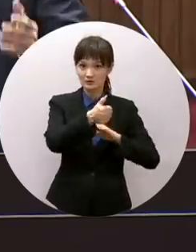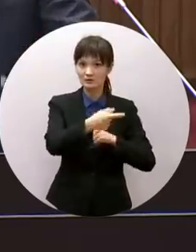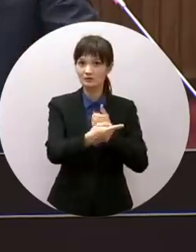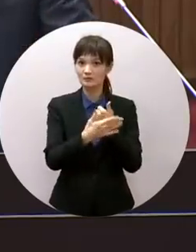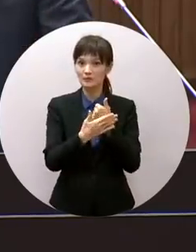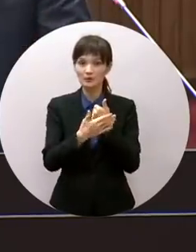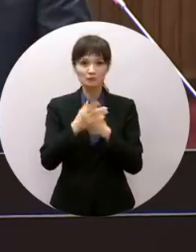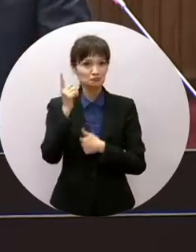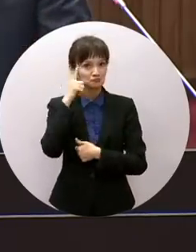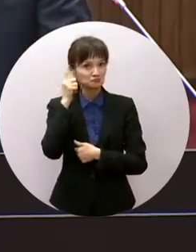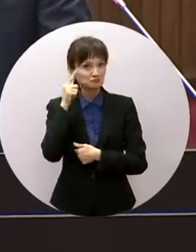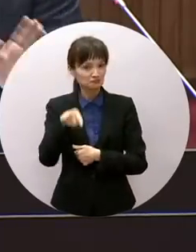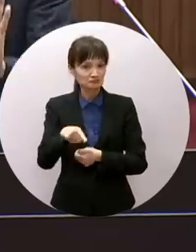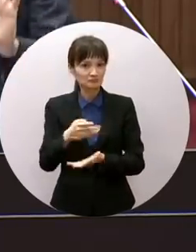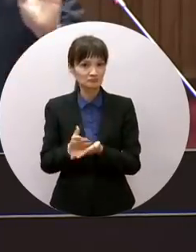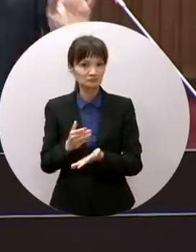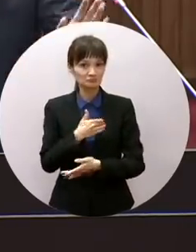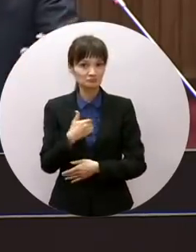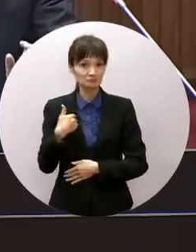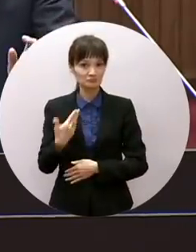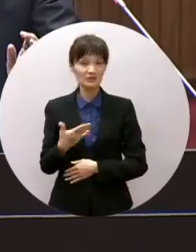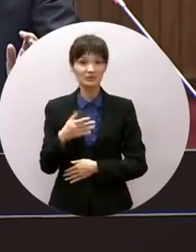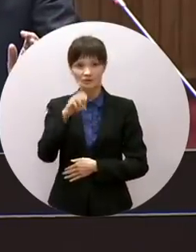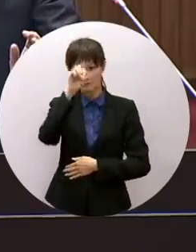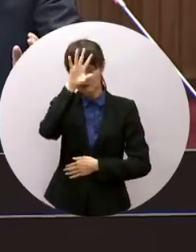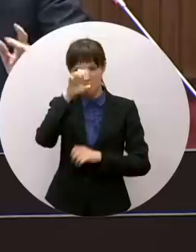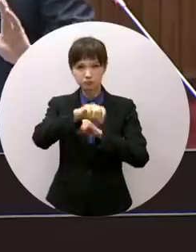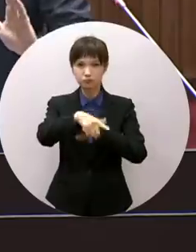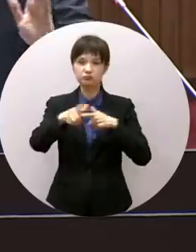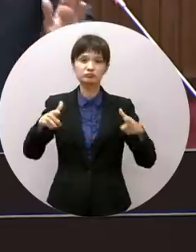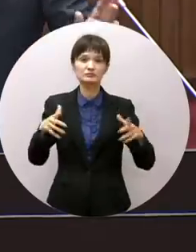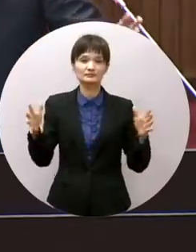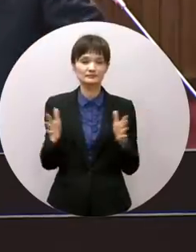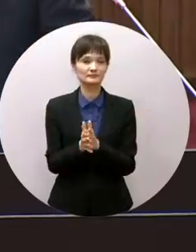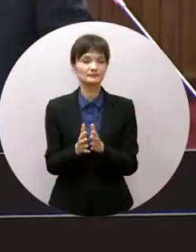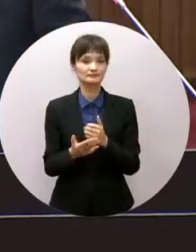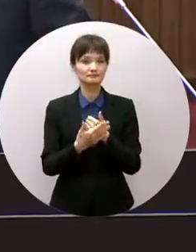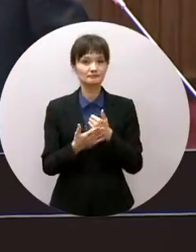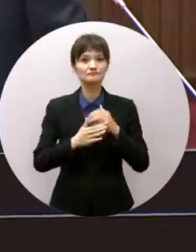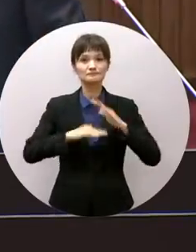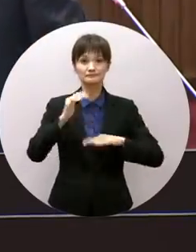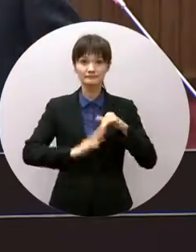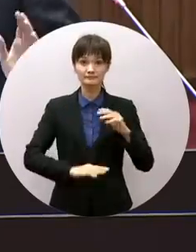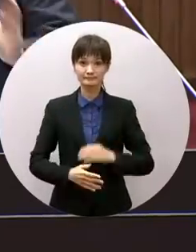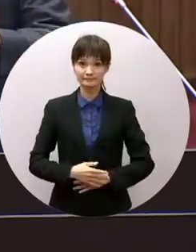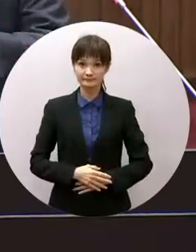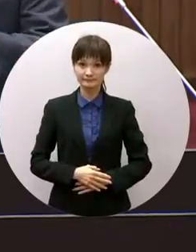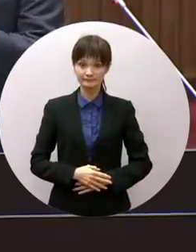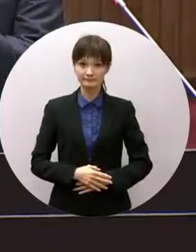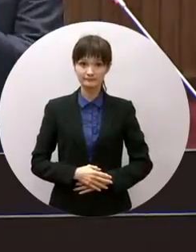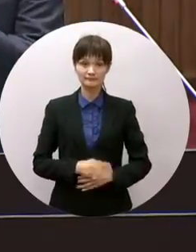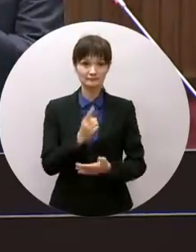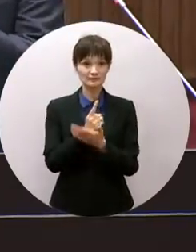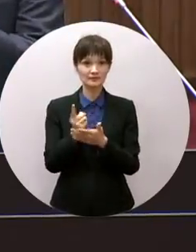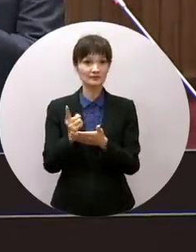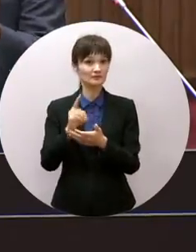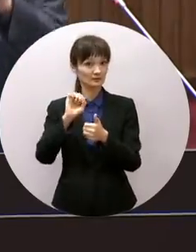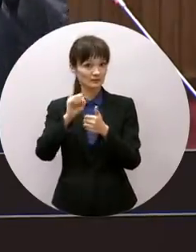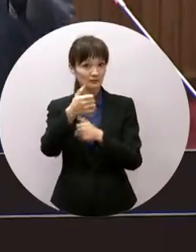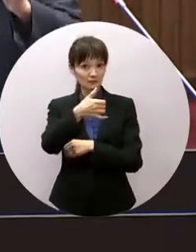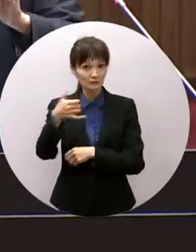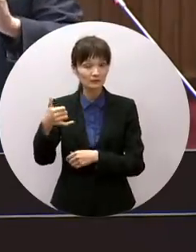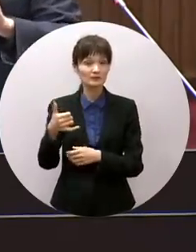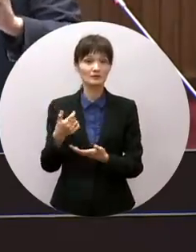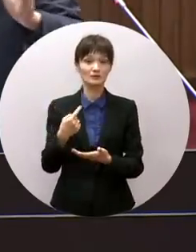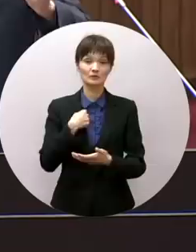们想想办法？好，因为这个不分党派的了哈，啊，包括我们所有选区所有的议员也好了哈，我